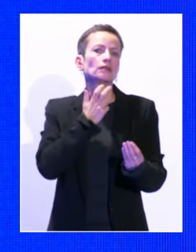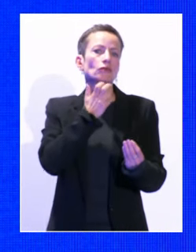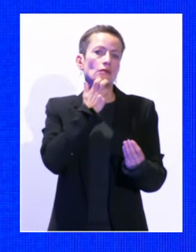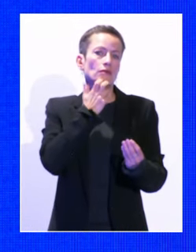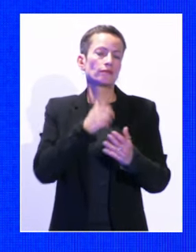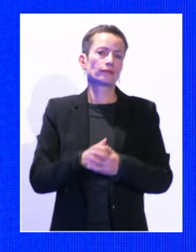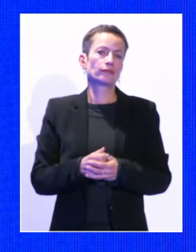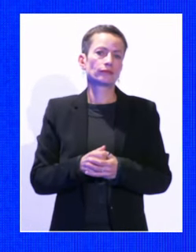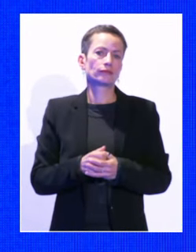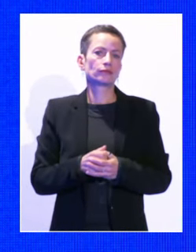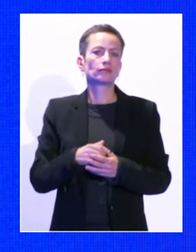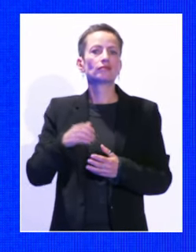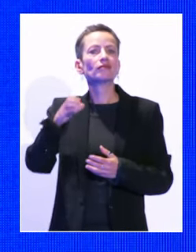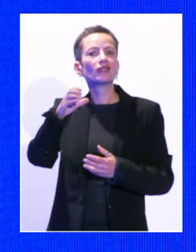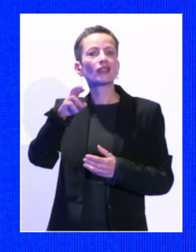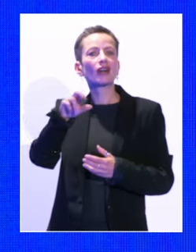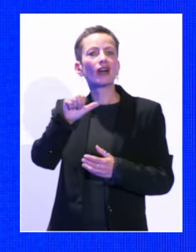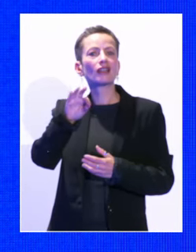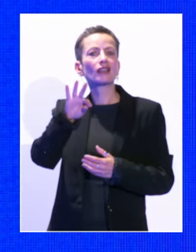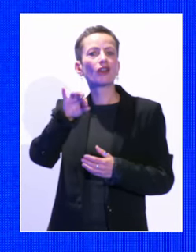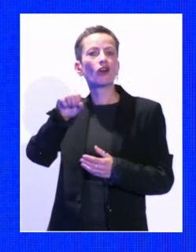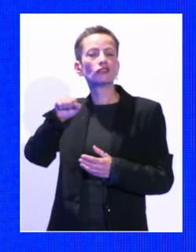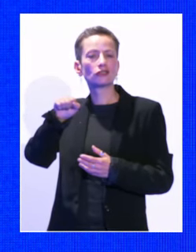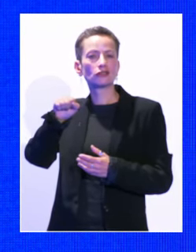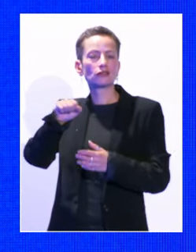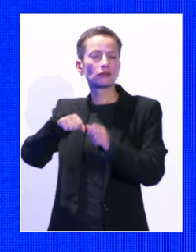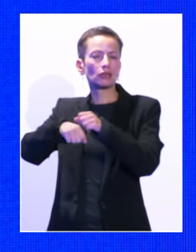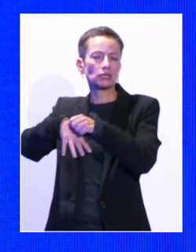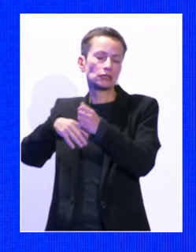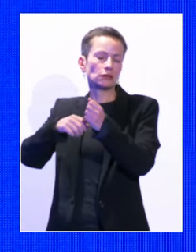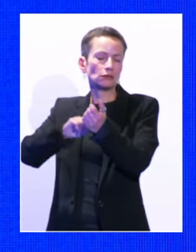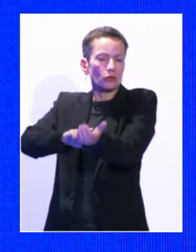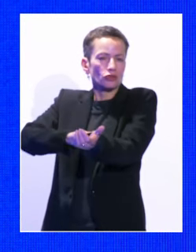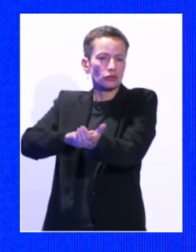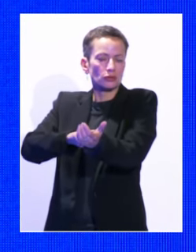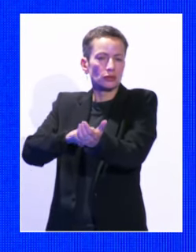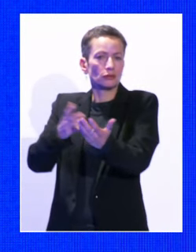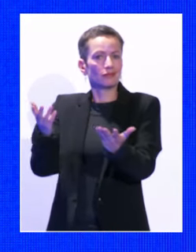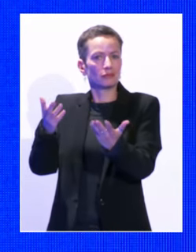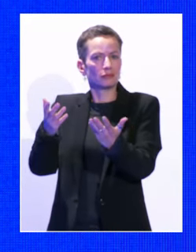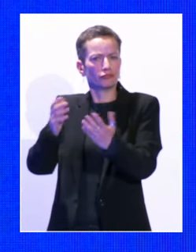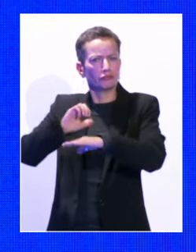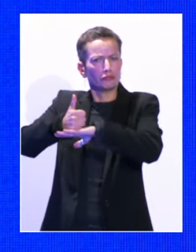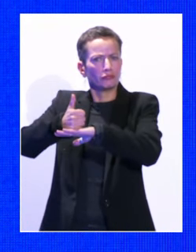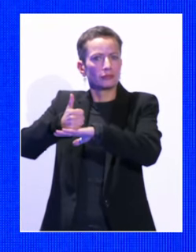Et Kratos, la racine, c'est la souveraineté.